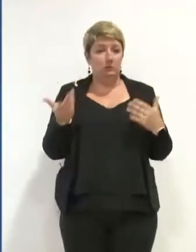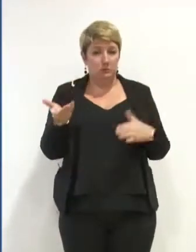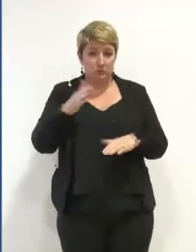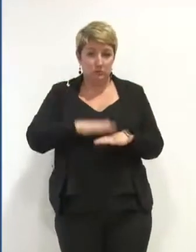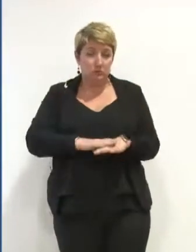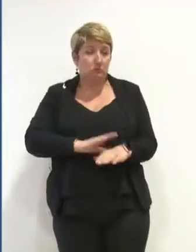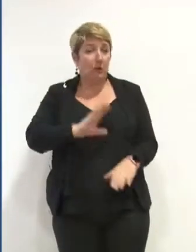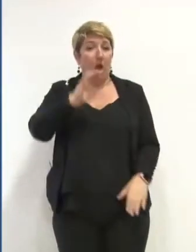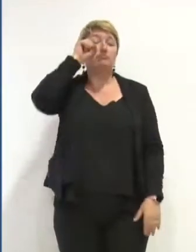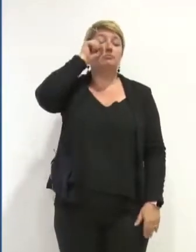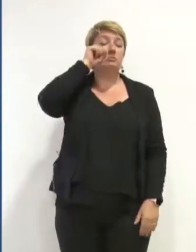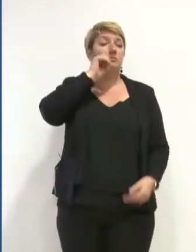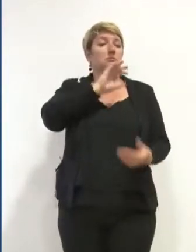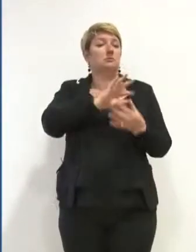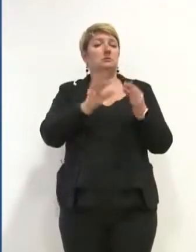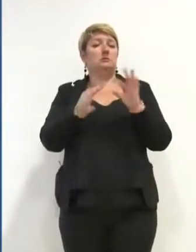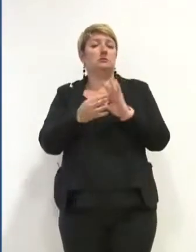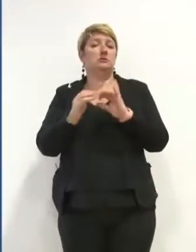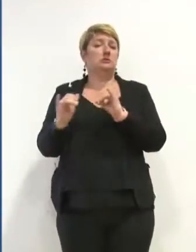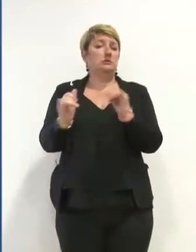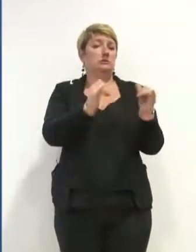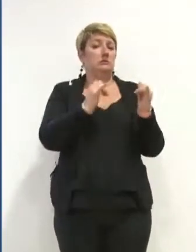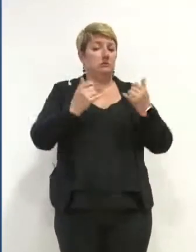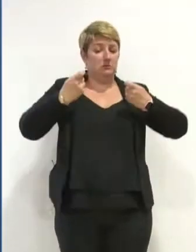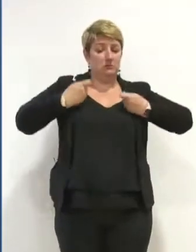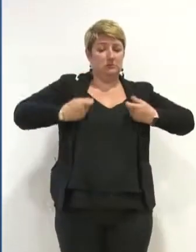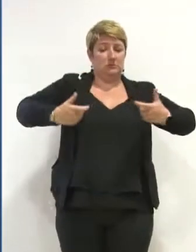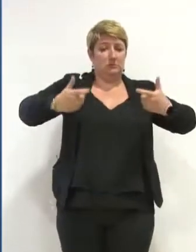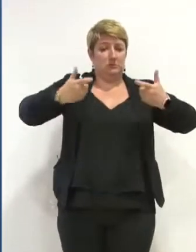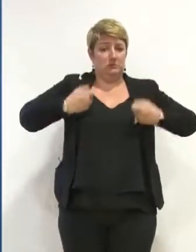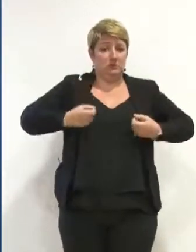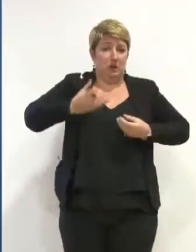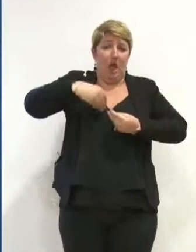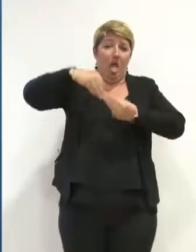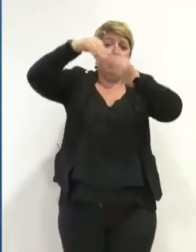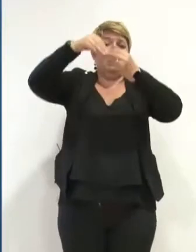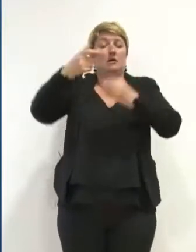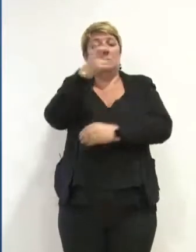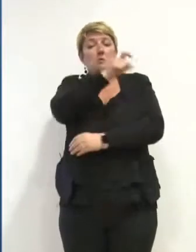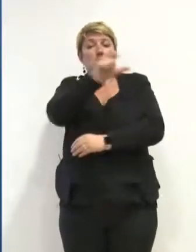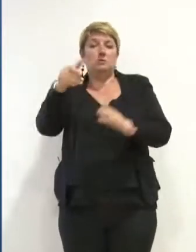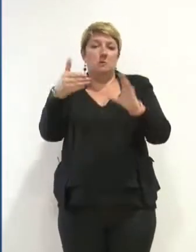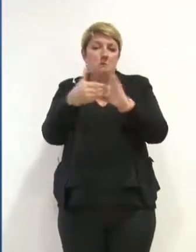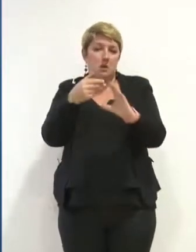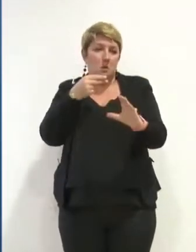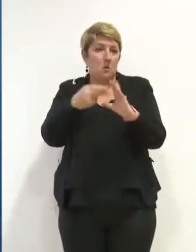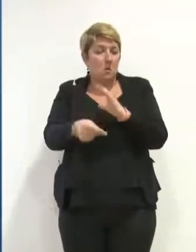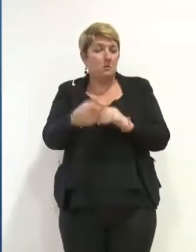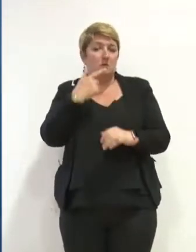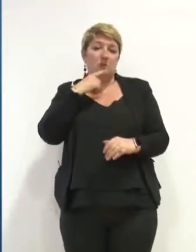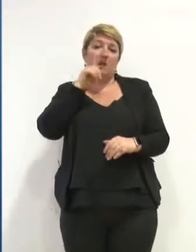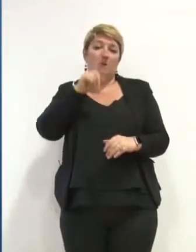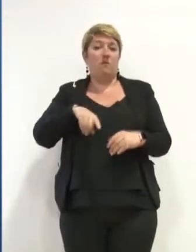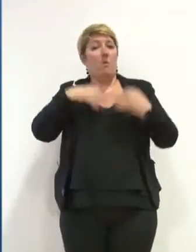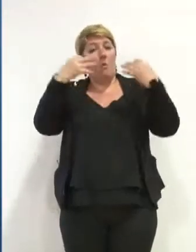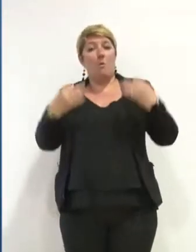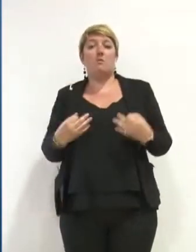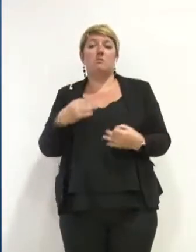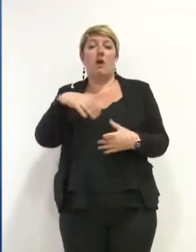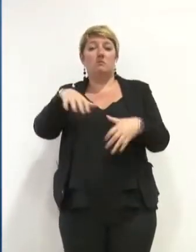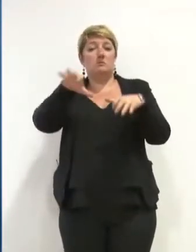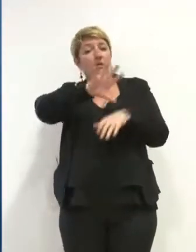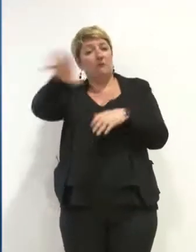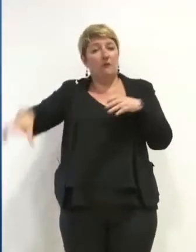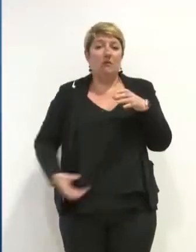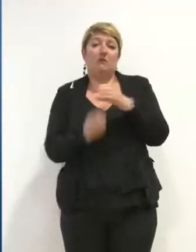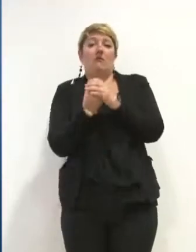par exemple, des Jeux Olympiques a provoqué une dépense supplémentaire de 200 000 euros qu'il faut intégrer dans ce CA. Il faut noter